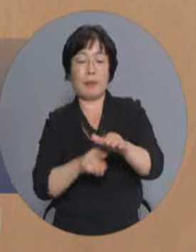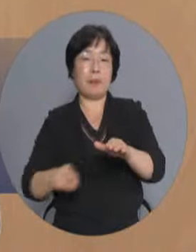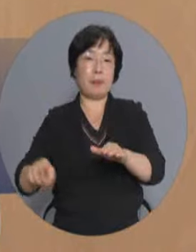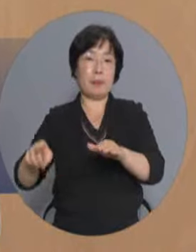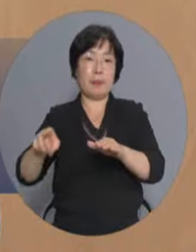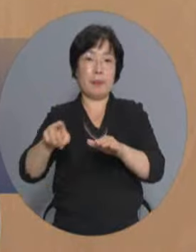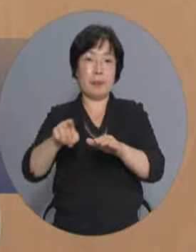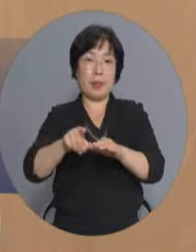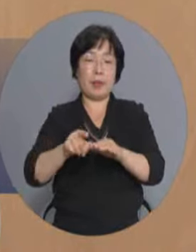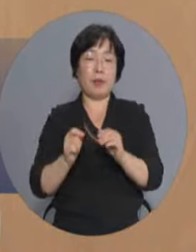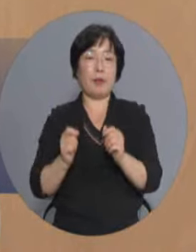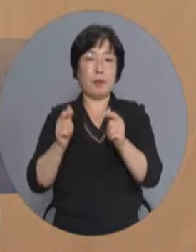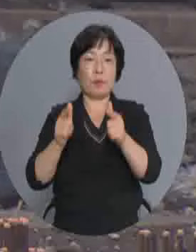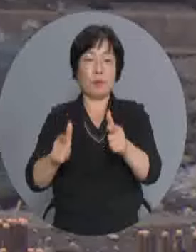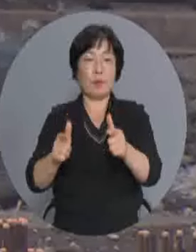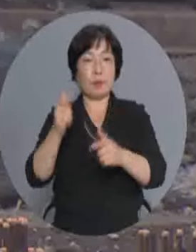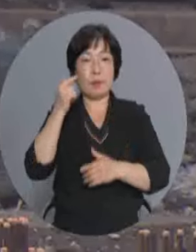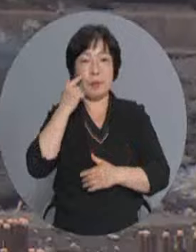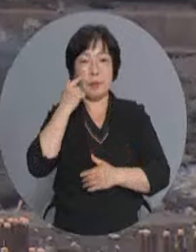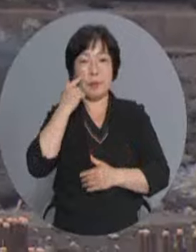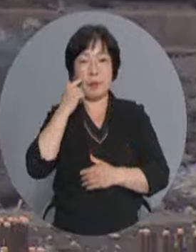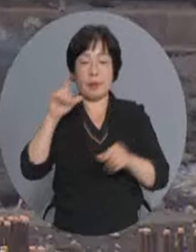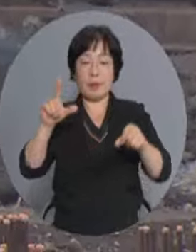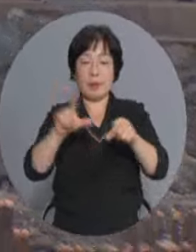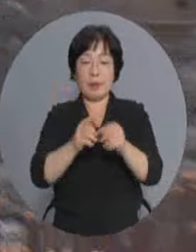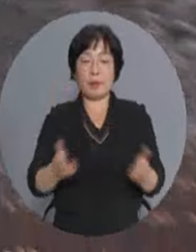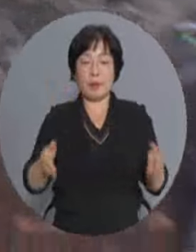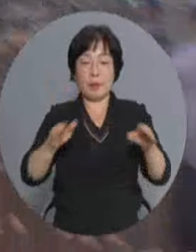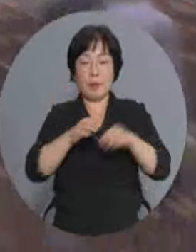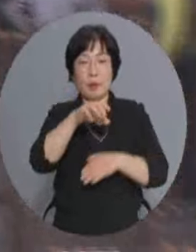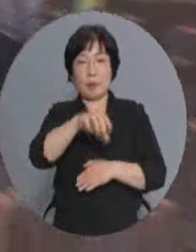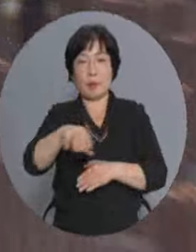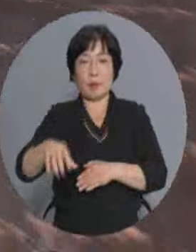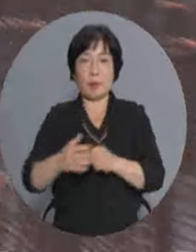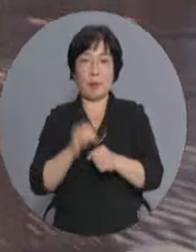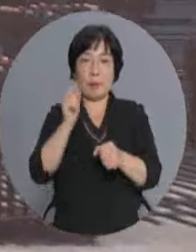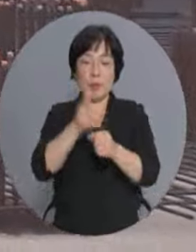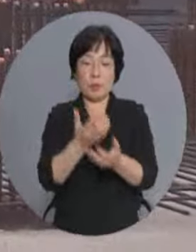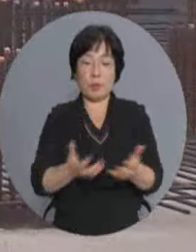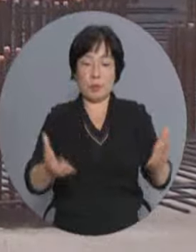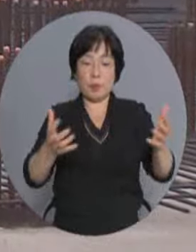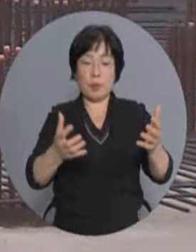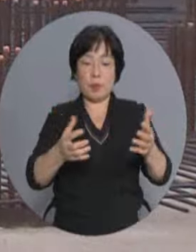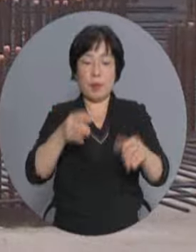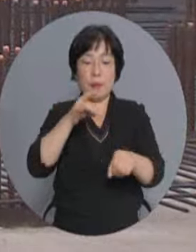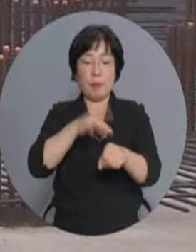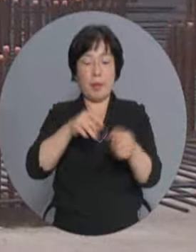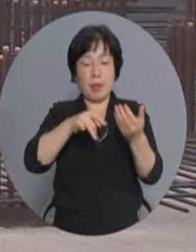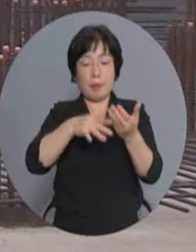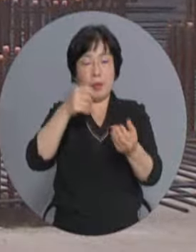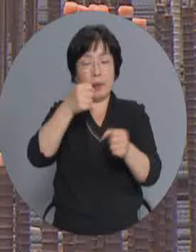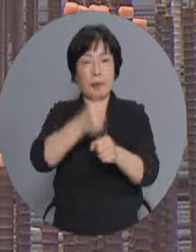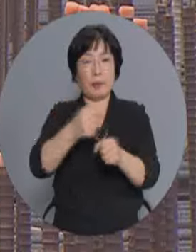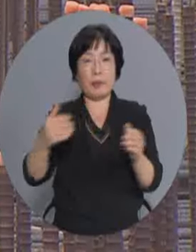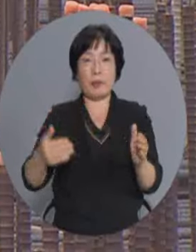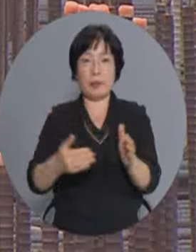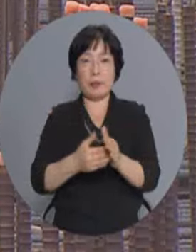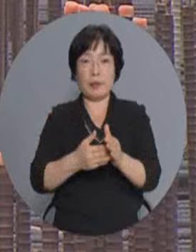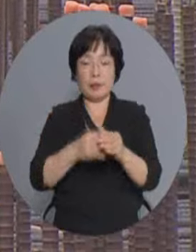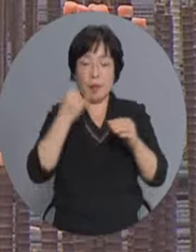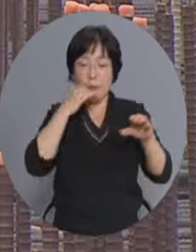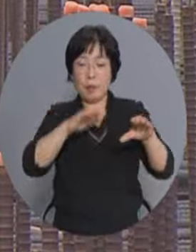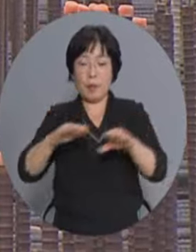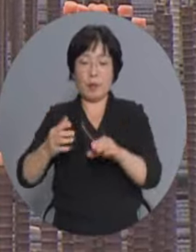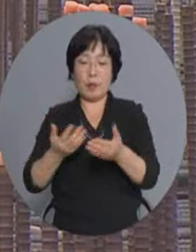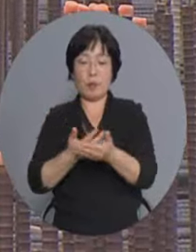전환의 기가 될로 보고 LNG 터미널 건설현장은 이미 탱크를 앉힐 자리에 파일 시공을 마쳤고 해저와